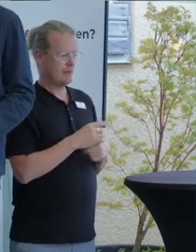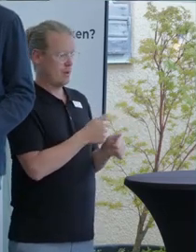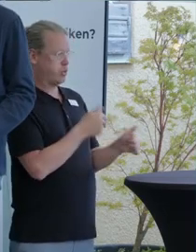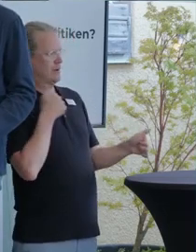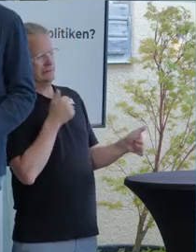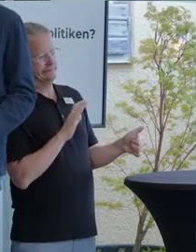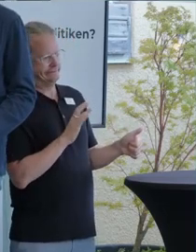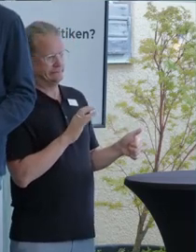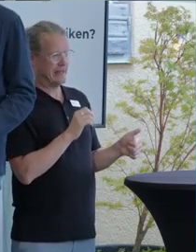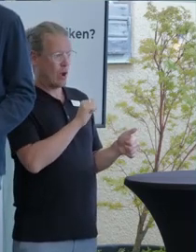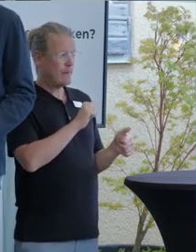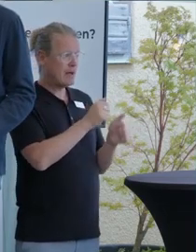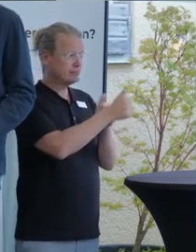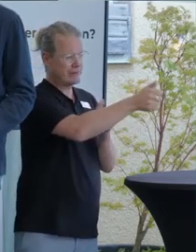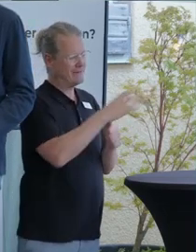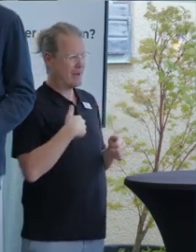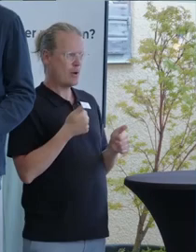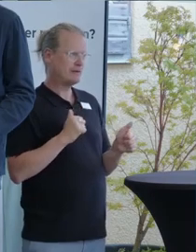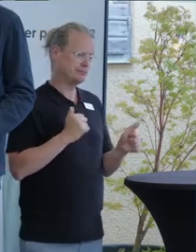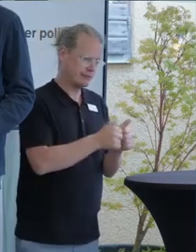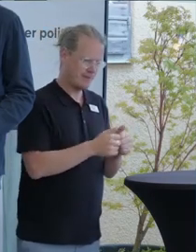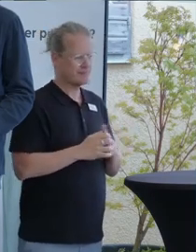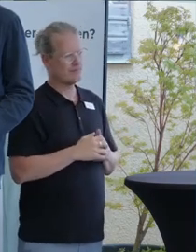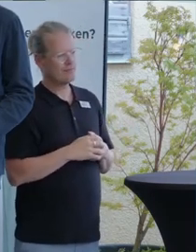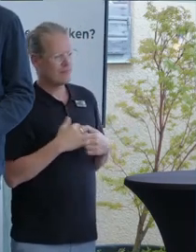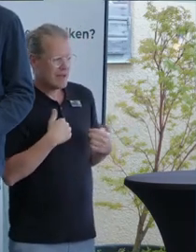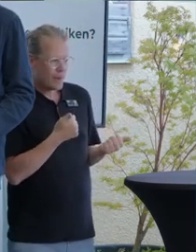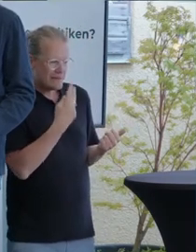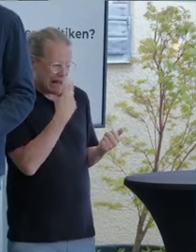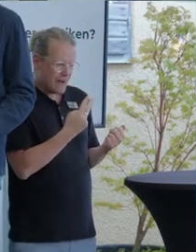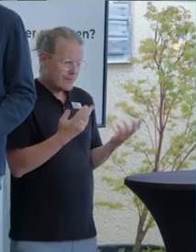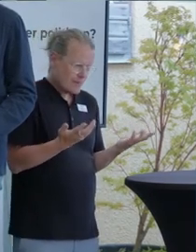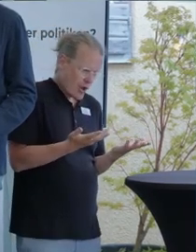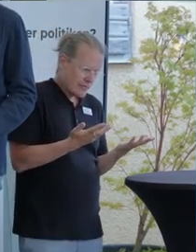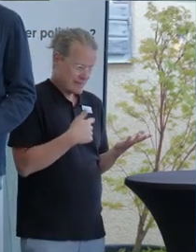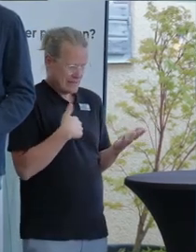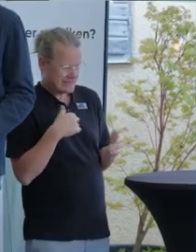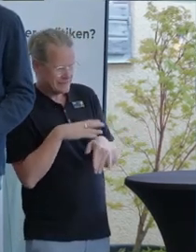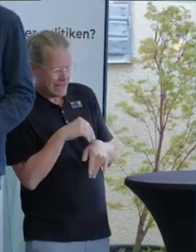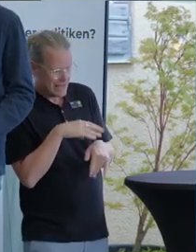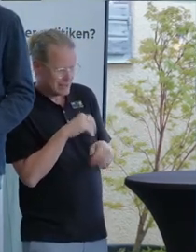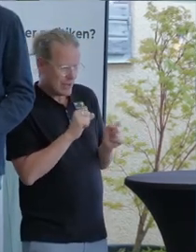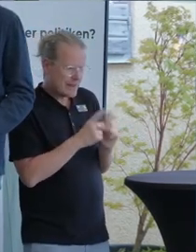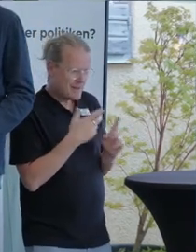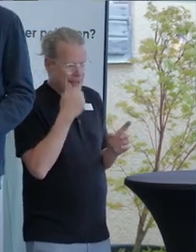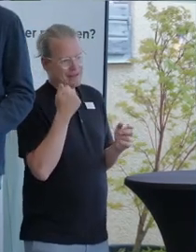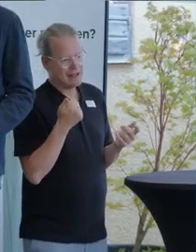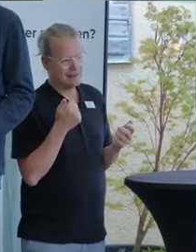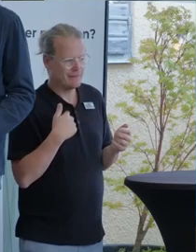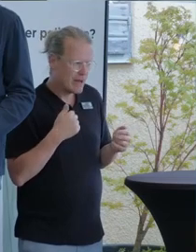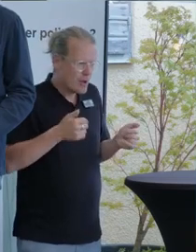efter lite grann i Sverige. Och då måste vi också titta på vad är vi bäst på idag och se till att stärka de områdena. Och tillsammans med